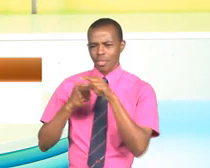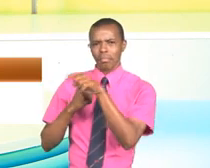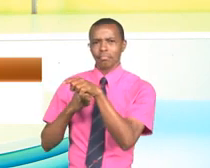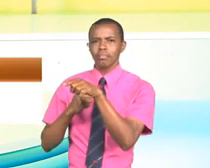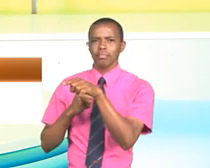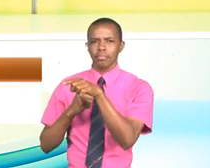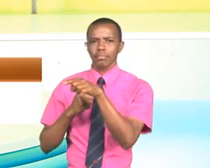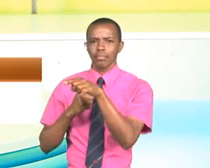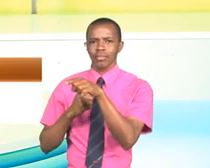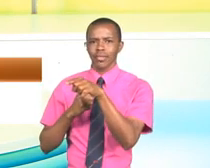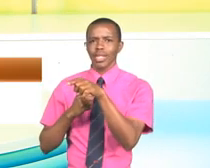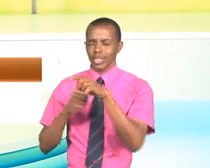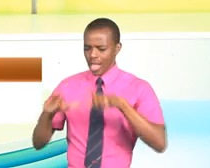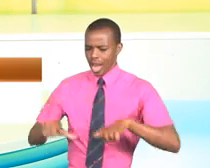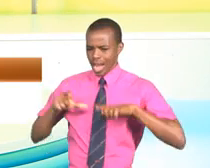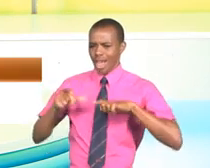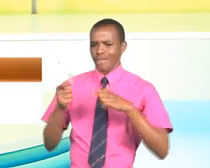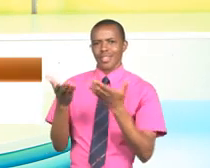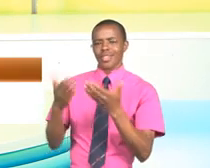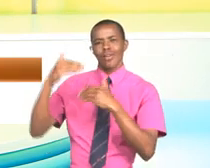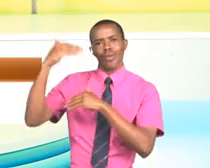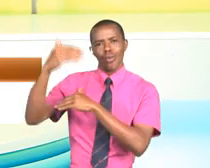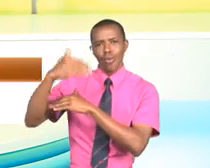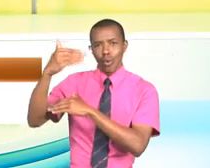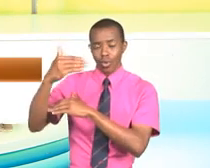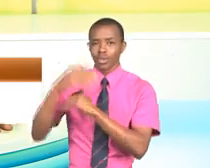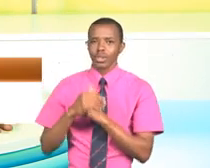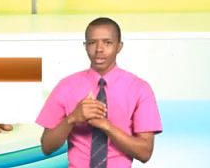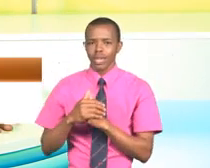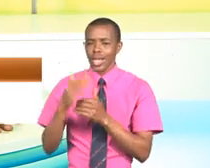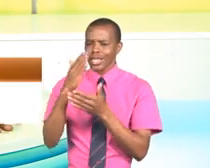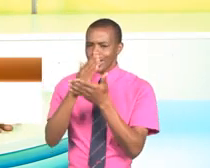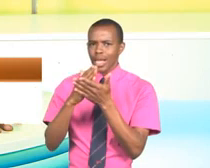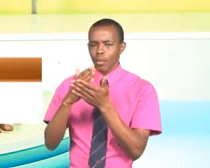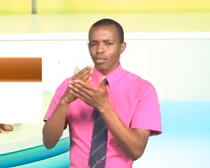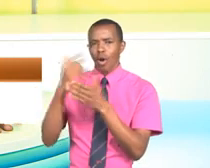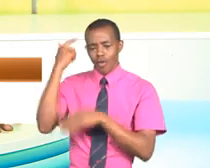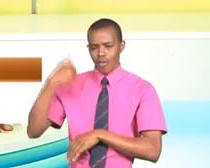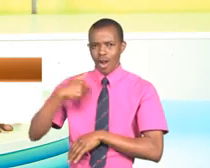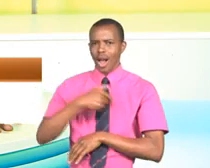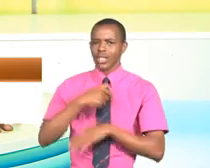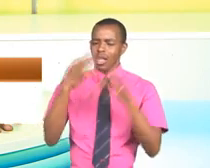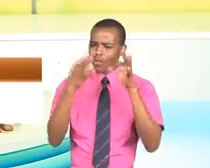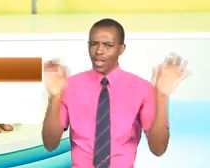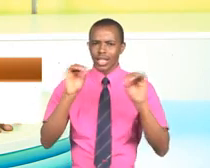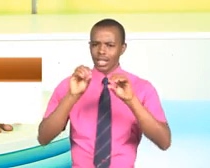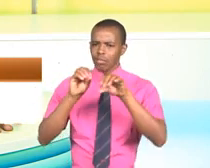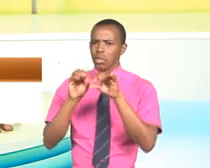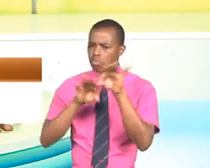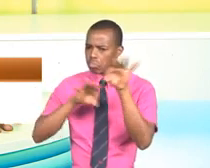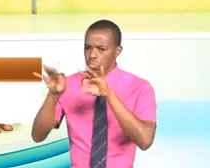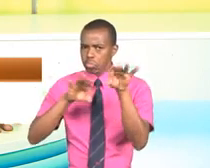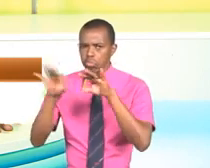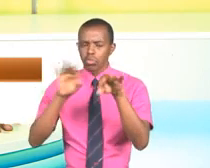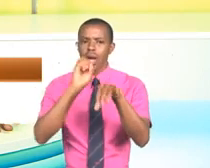afya ya kiakili kuwa sehemu ya maisha yetu ya kila siku, bado baadhi yetu hushindwa kuwa huru na kujieleza kwa